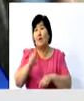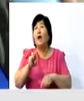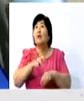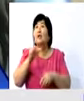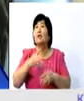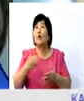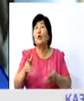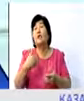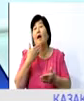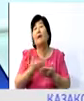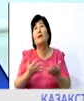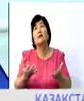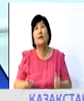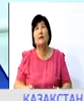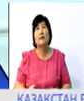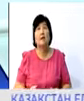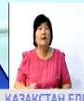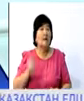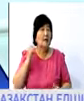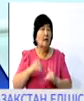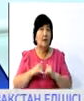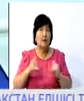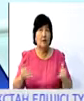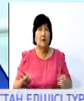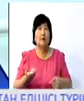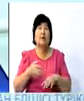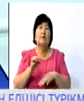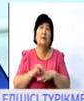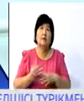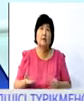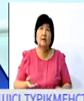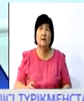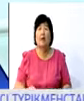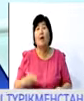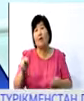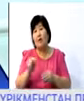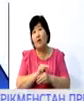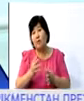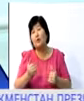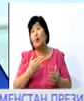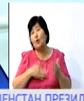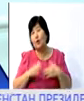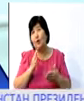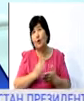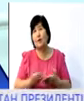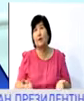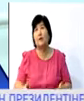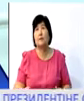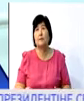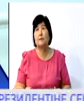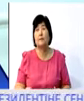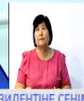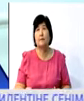қабылдауында болып кеңес алды. Жақсы болады бәрі. Тамаша болады. Емделіп адамыз, Құдайға шүкір. Бір жыл болды жүремей